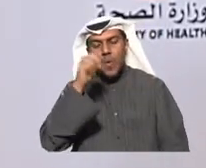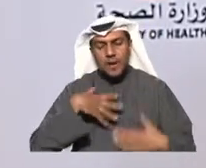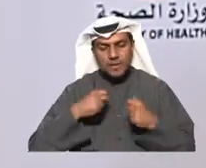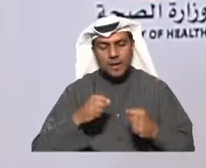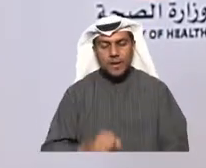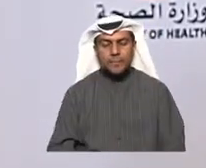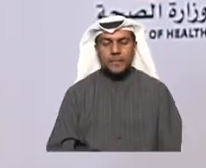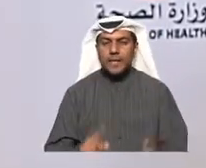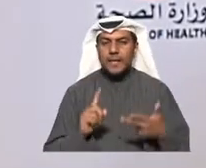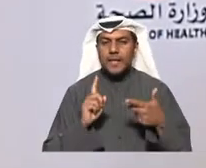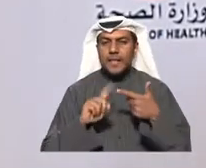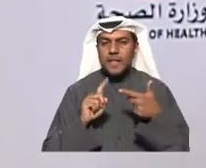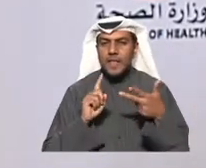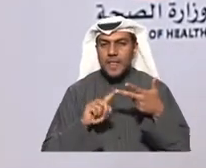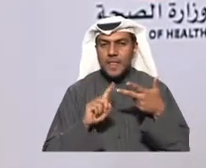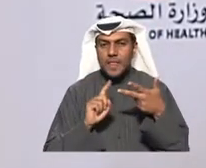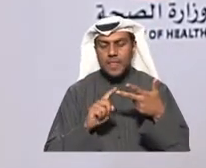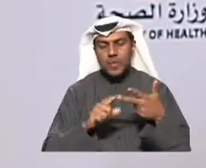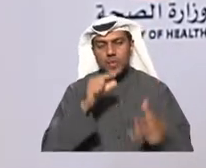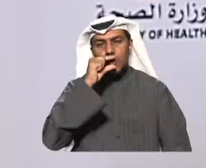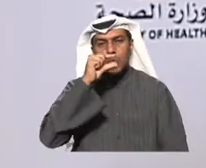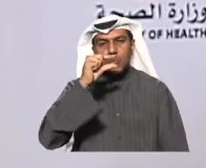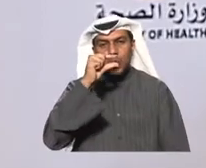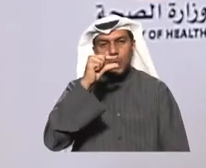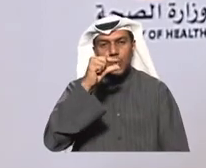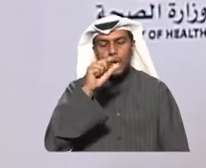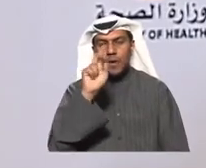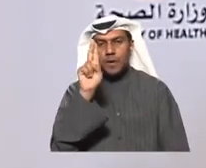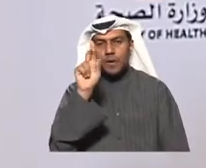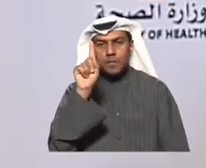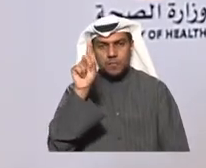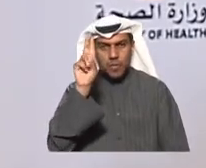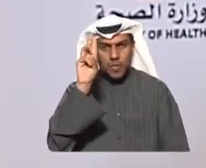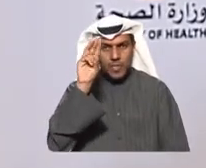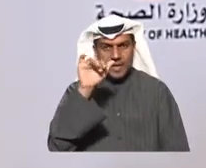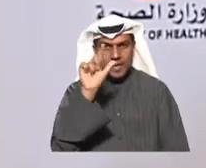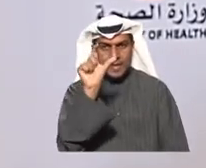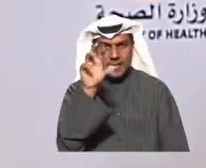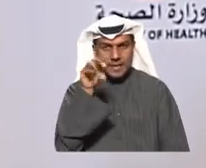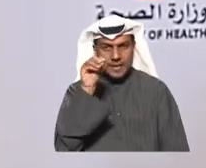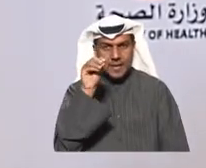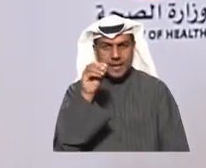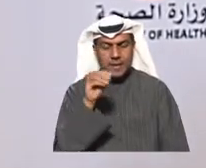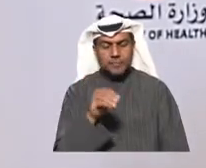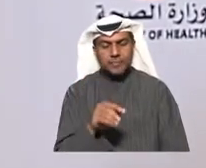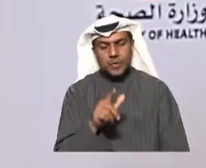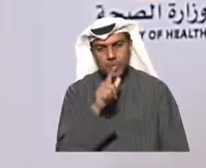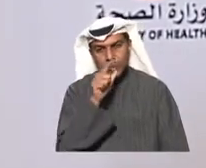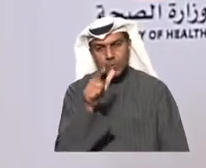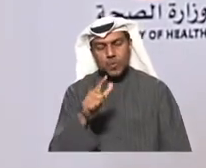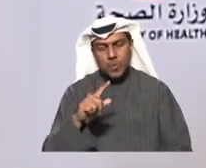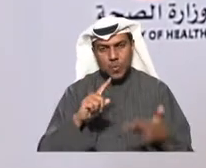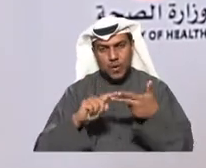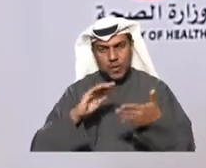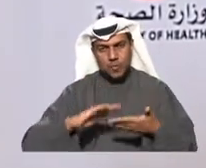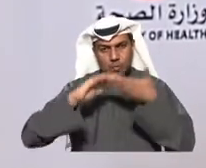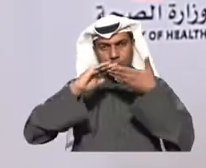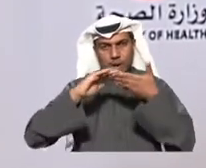العامة، وتكلمت عن عند آخر الإحصاءات التي استجدت